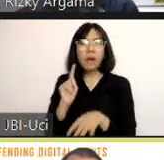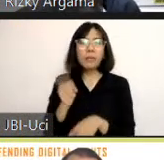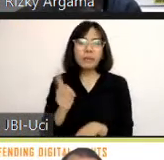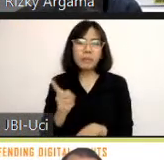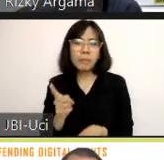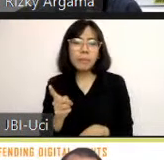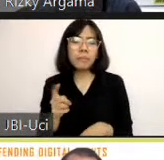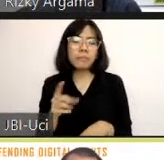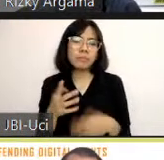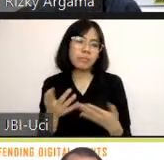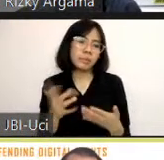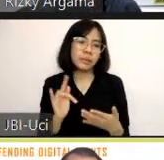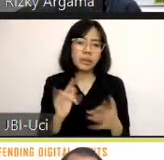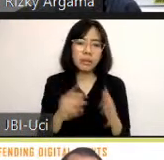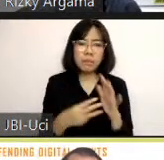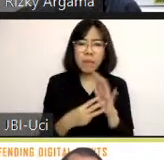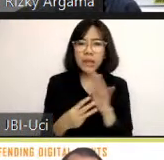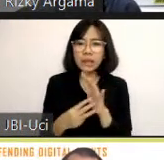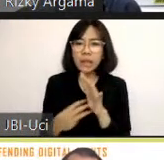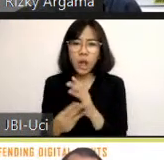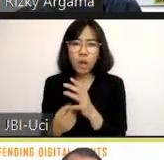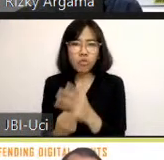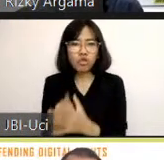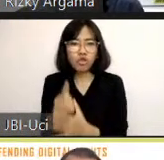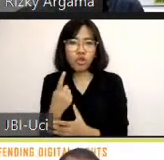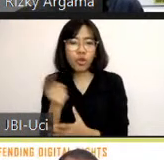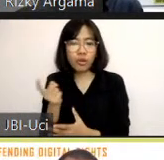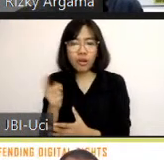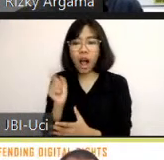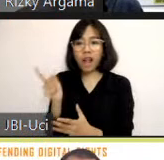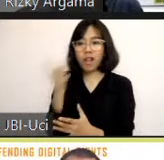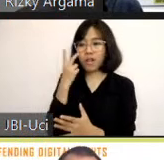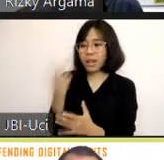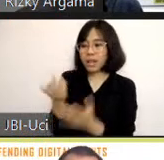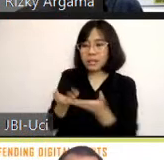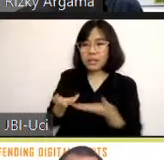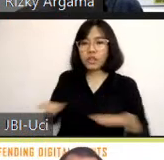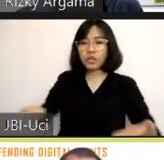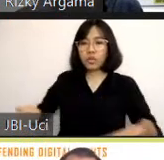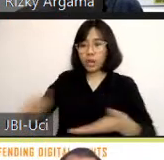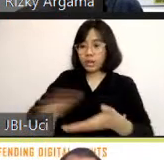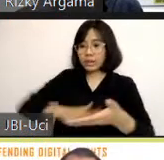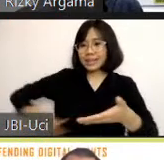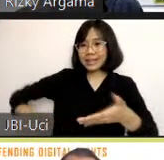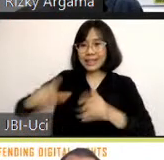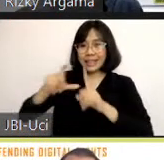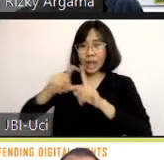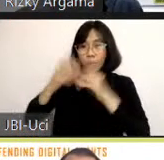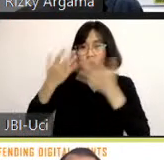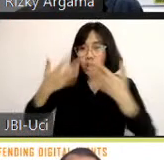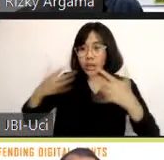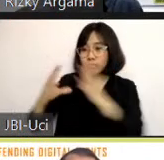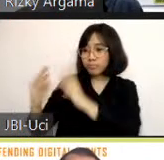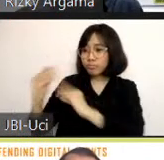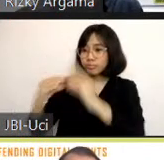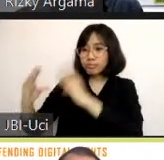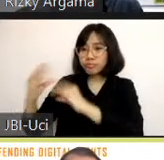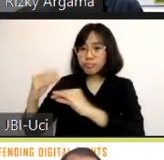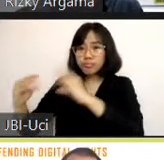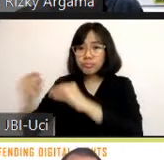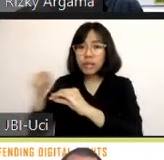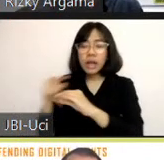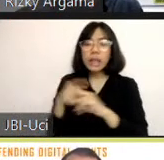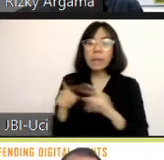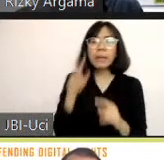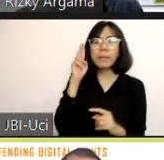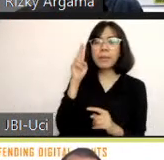mulai terlihat ya ketika ruang demokrasi itu secara bertahap dipersempit, terutama